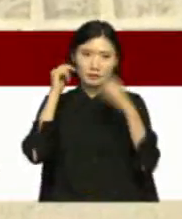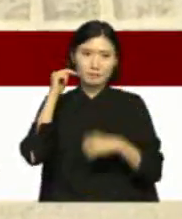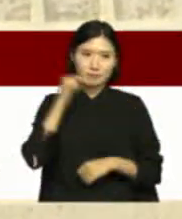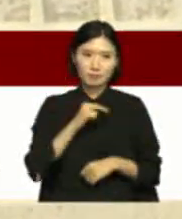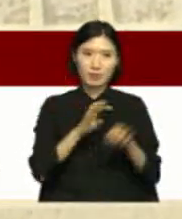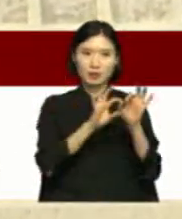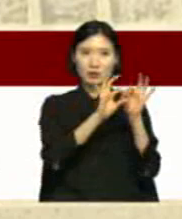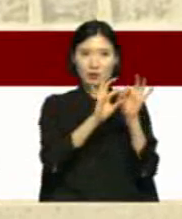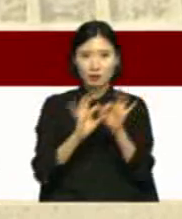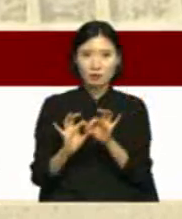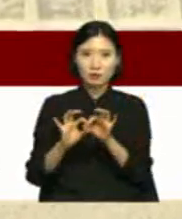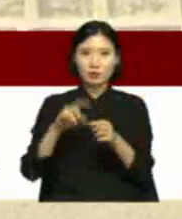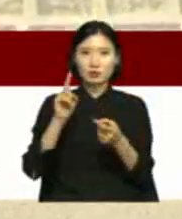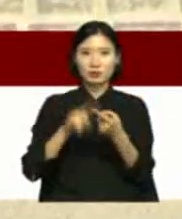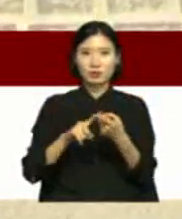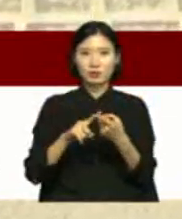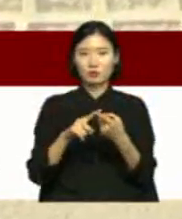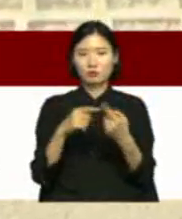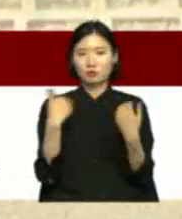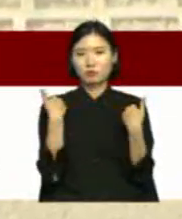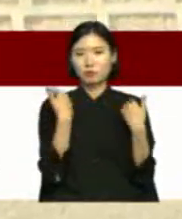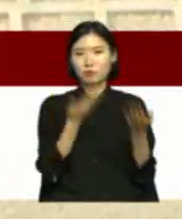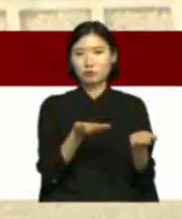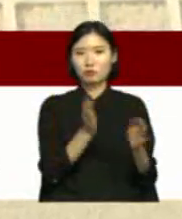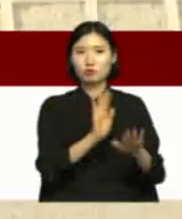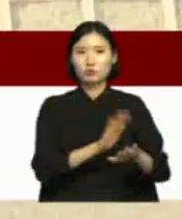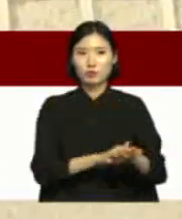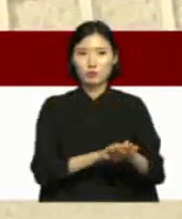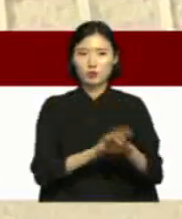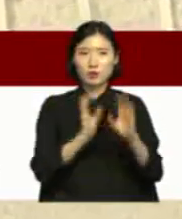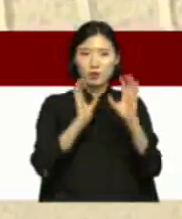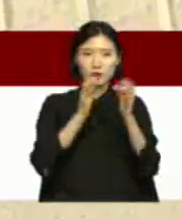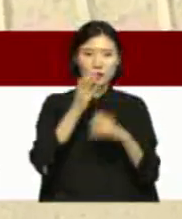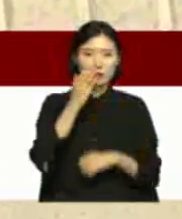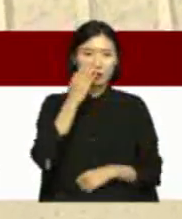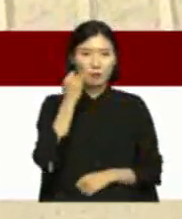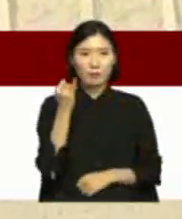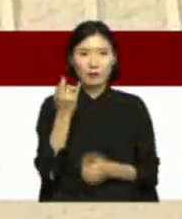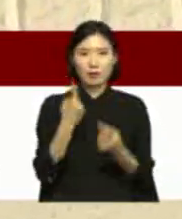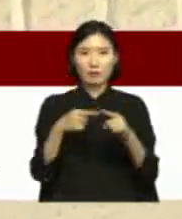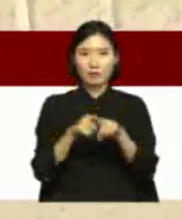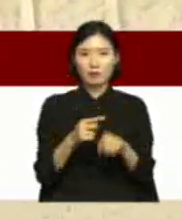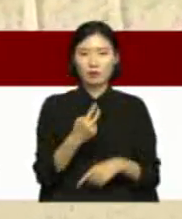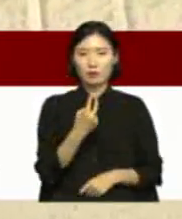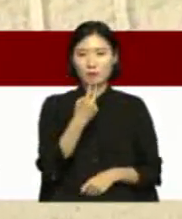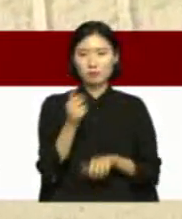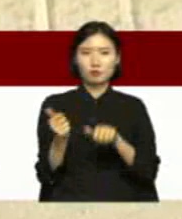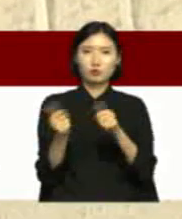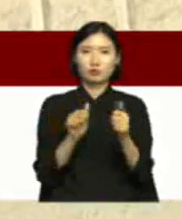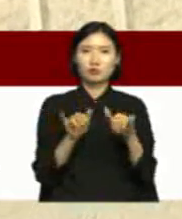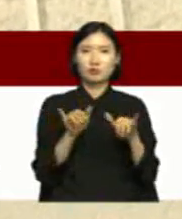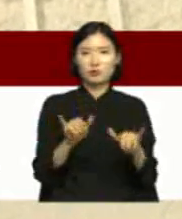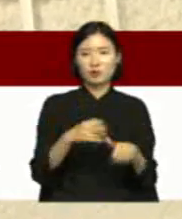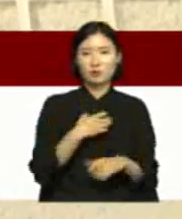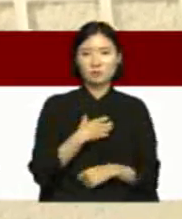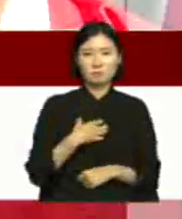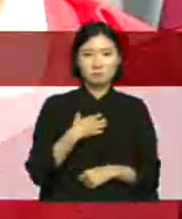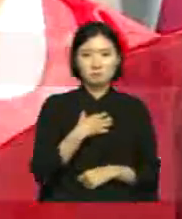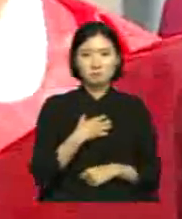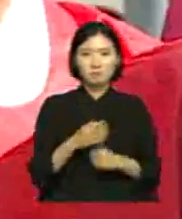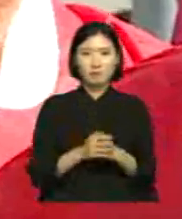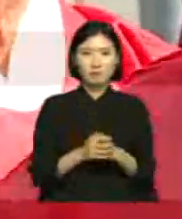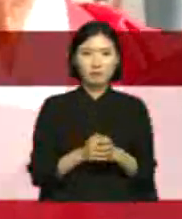계속해서 그대로 도와 도래한 아이와 삼보가 함께 목숨을 잃을까 봐 염료 되니